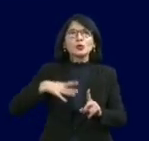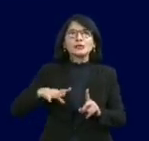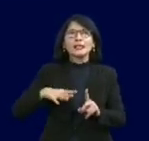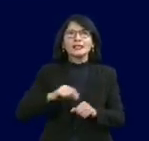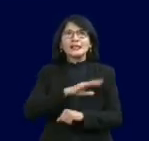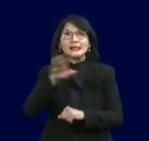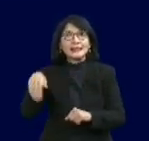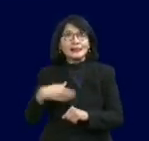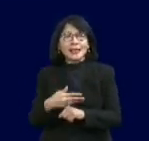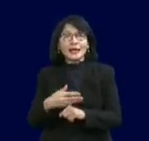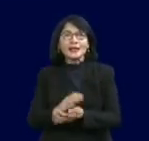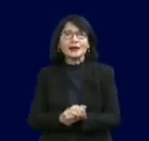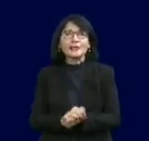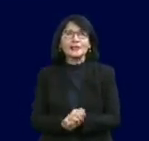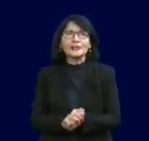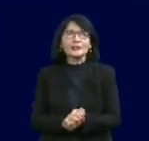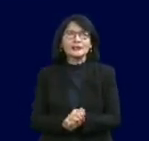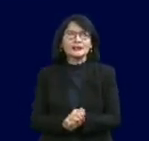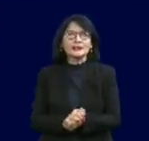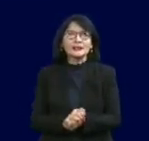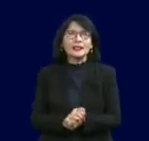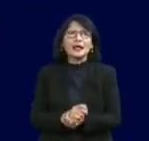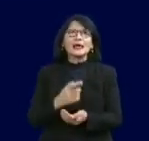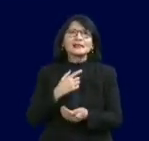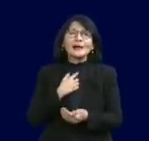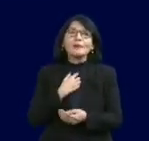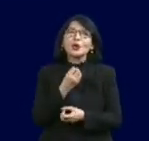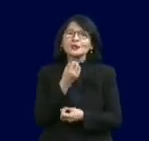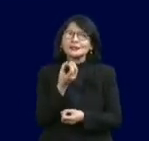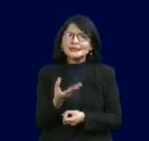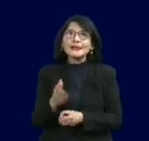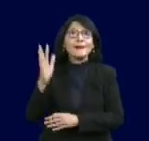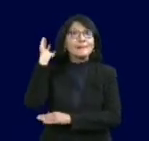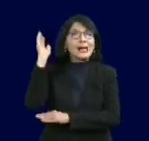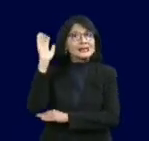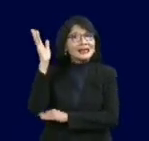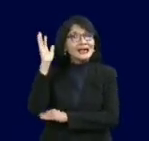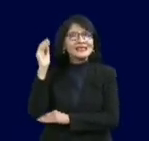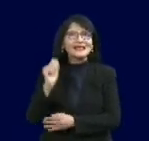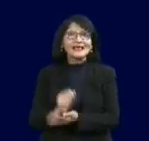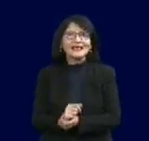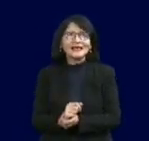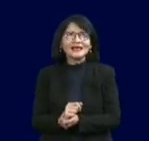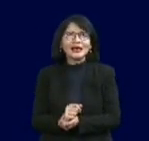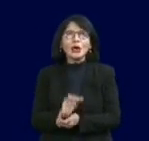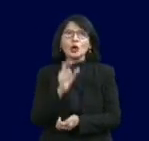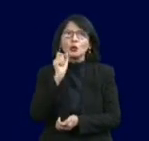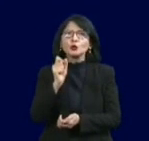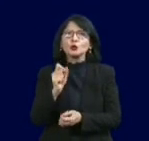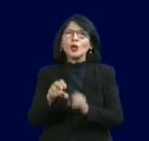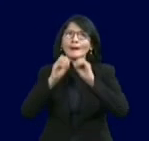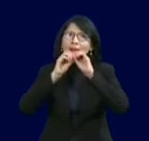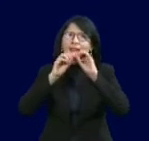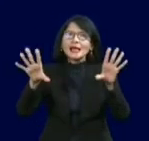kita. Jadi saya ada sedikit presentasi untuk memaparkan